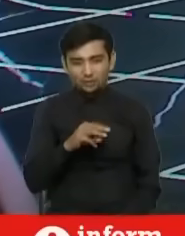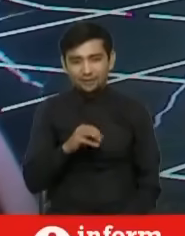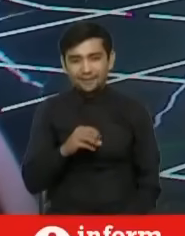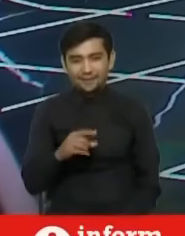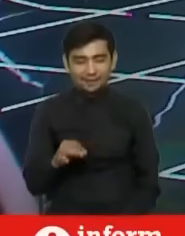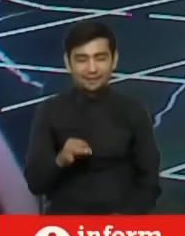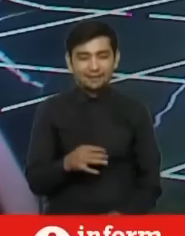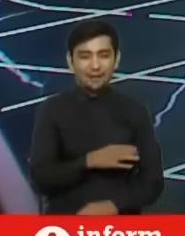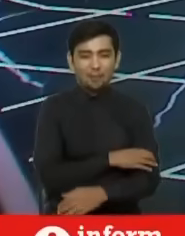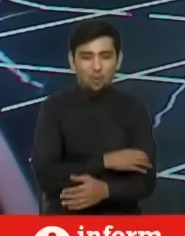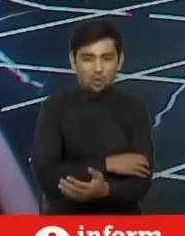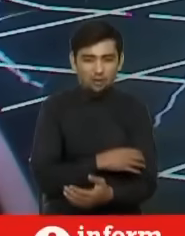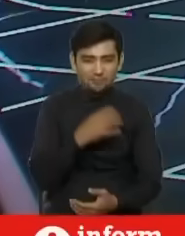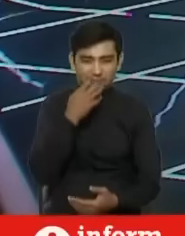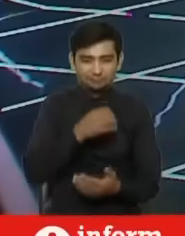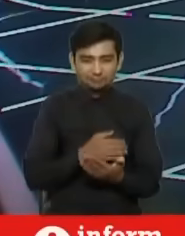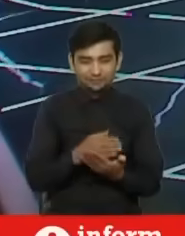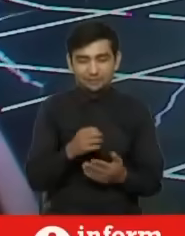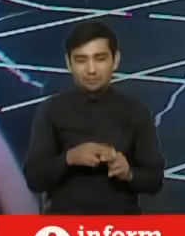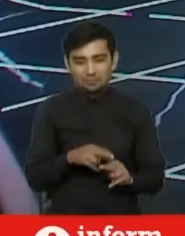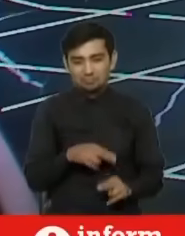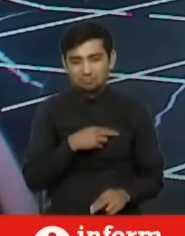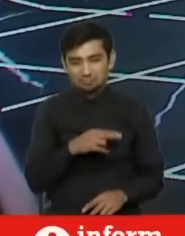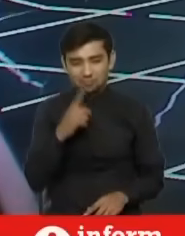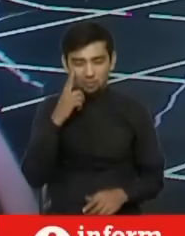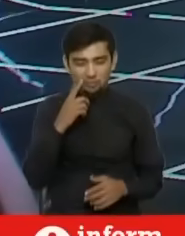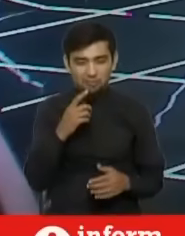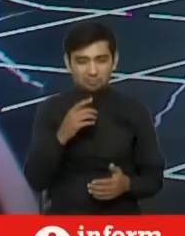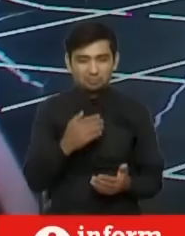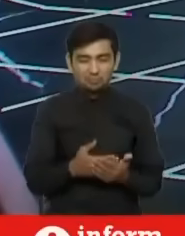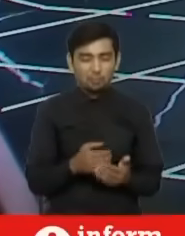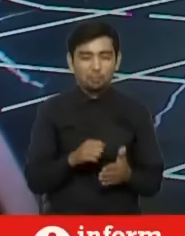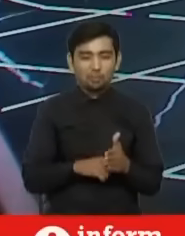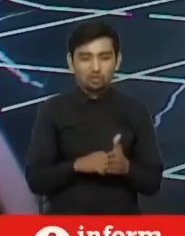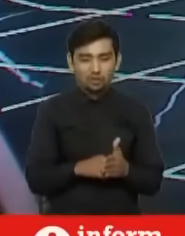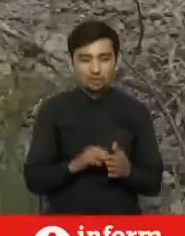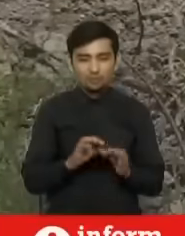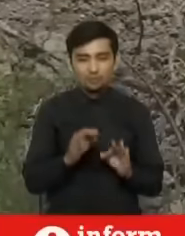температурасының көтерілуі себеп деген болжам жасады. Толығырақ әріптесім айтып берсін.